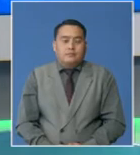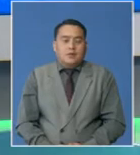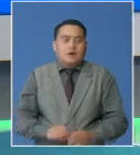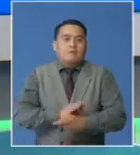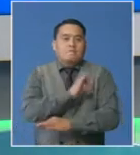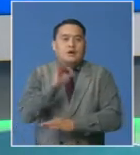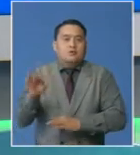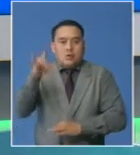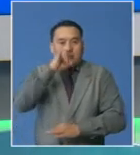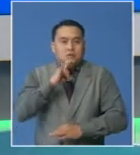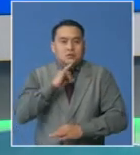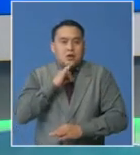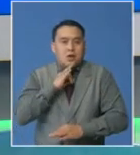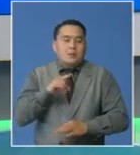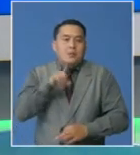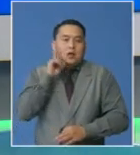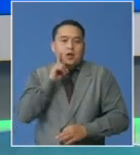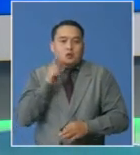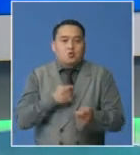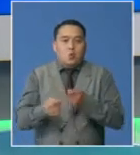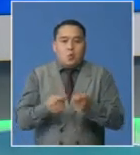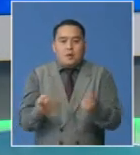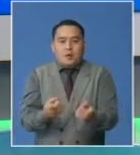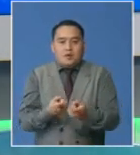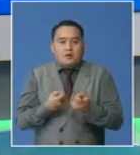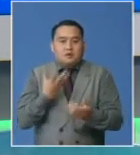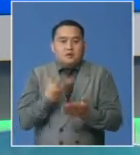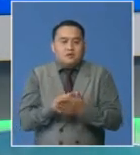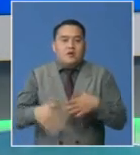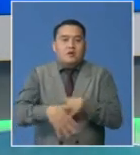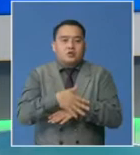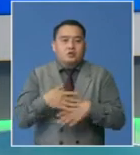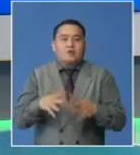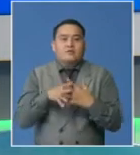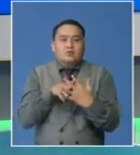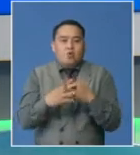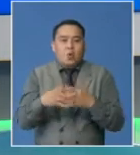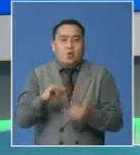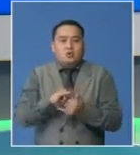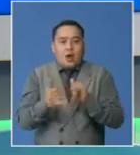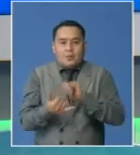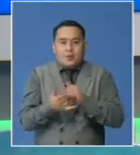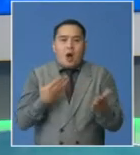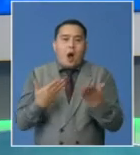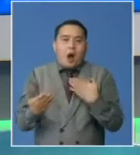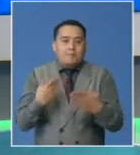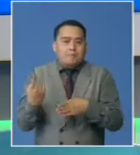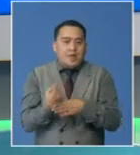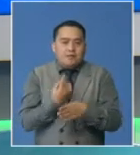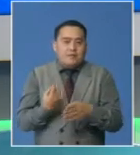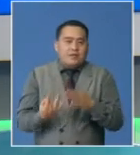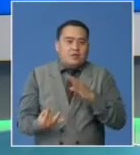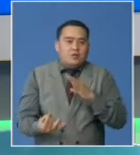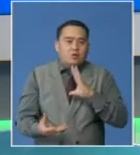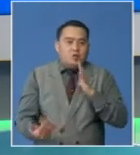В Восточном Казахстане лидеры молодежных движений привлекают своих ровесников в села. На конференции в Усть-Каменогорске они обсудили первые итоги